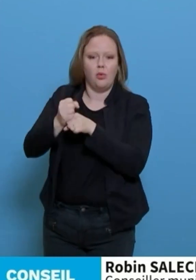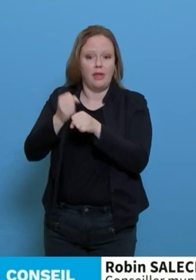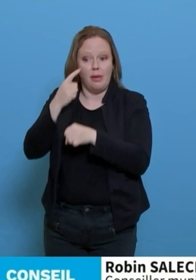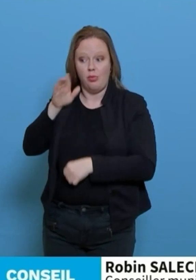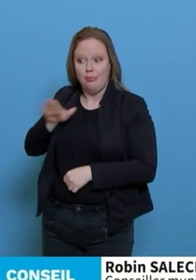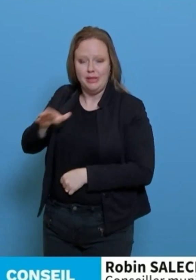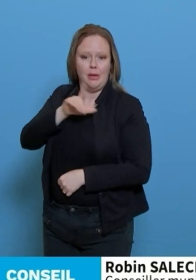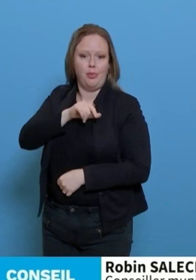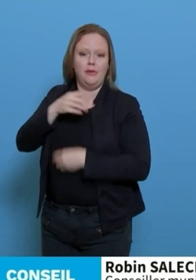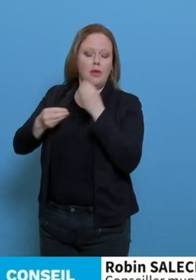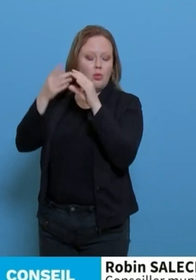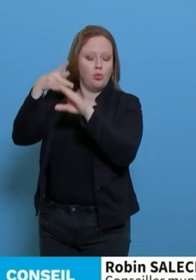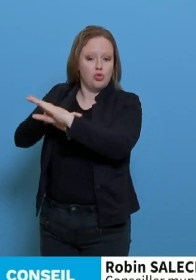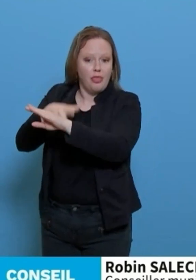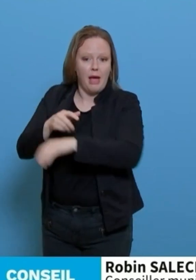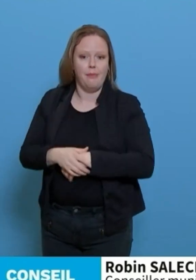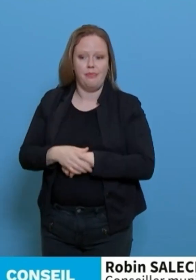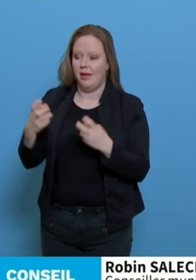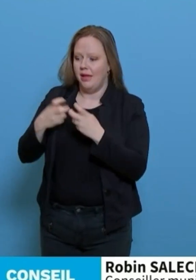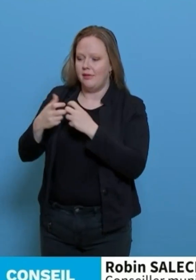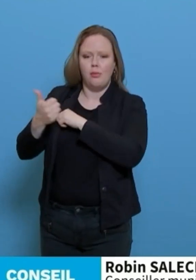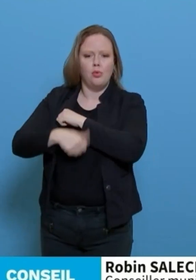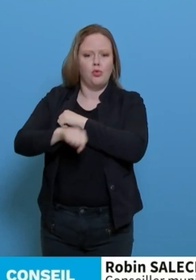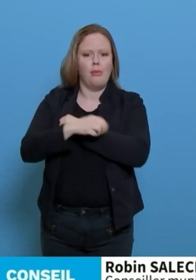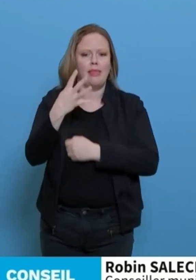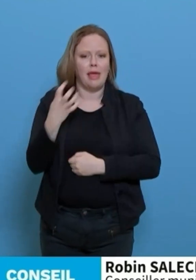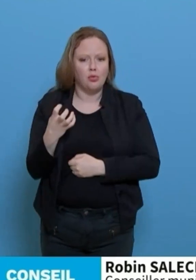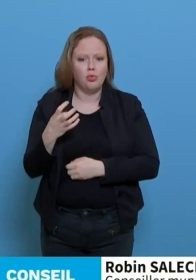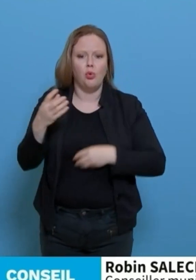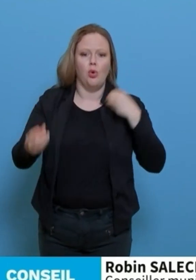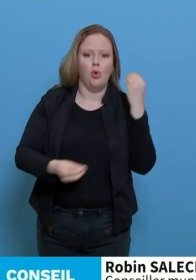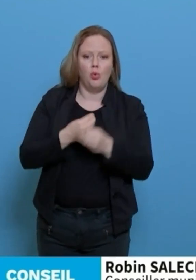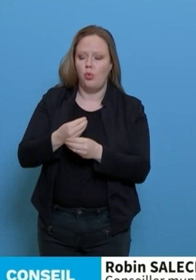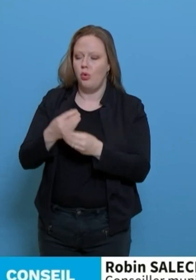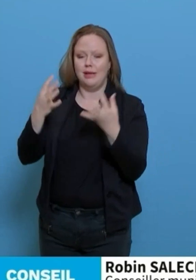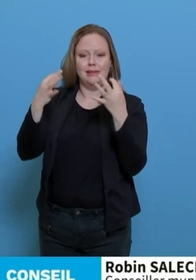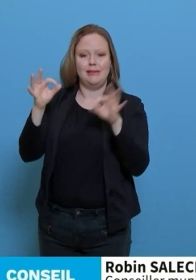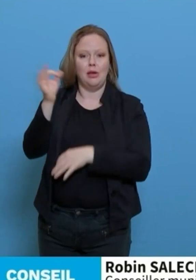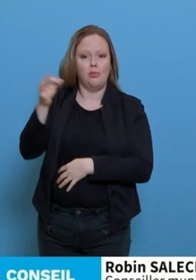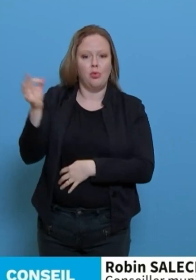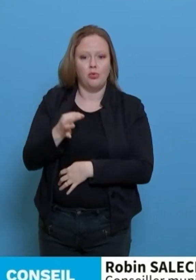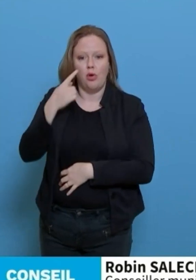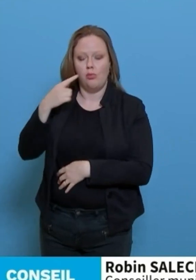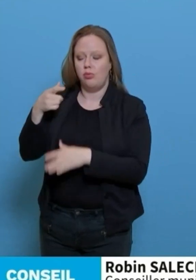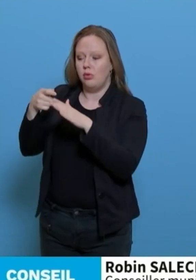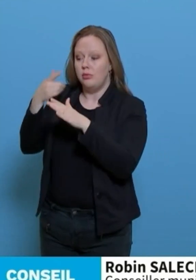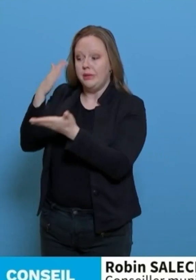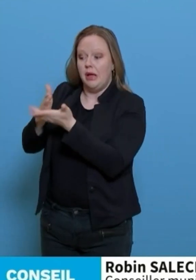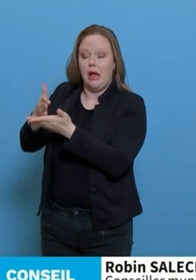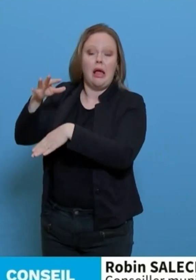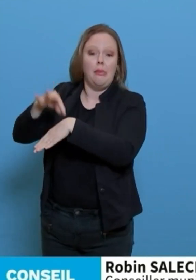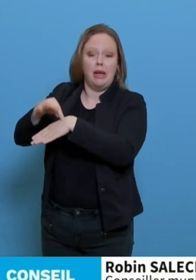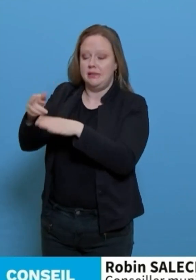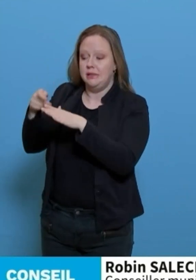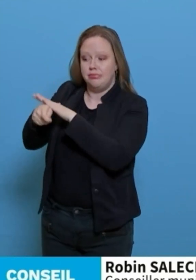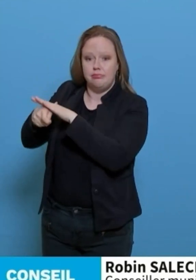eux-mêmes et gendarmes. Je pense aux enjeux par exemple de semaines de 4 jours. Je pense à l'abattement de 10% des indemnités en cas d'arrêt maladie. Je pense